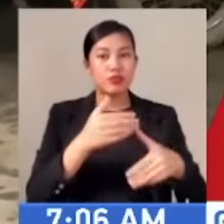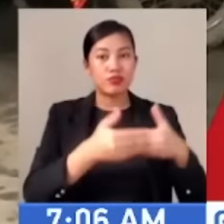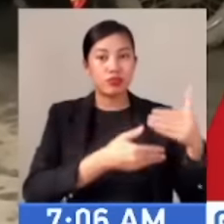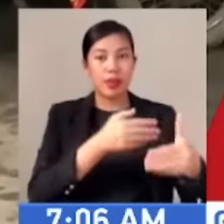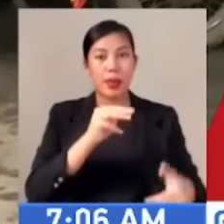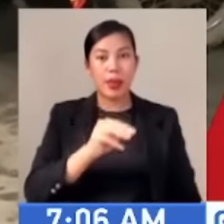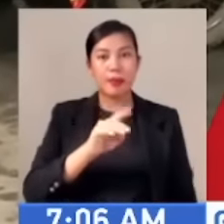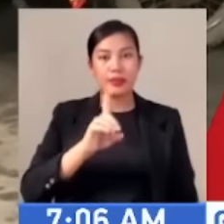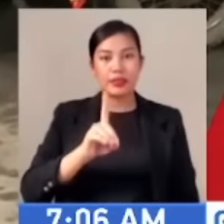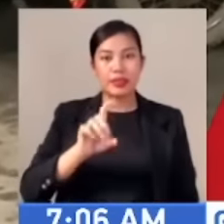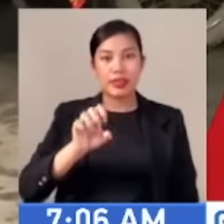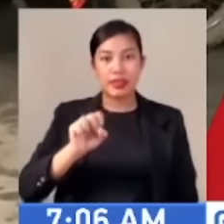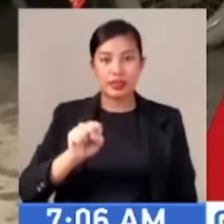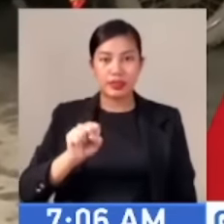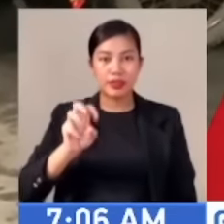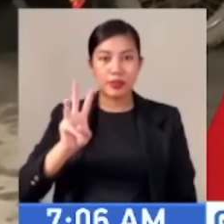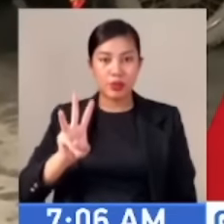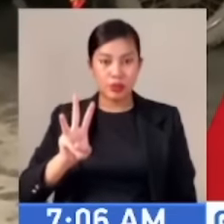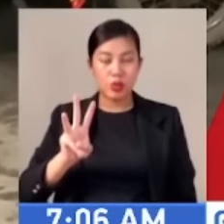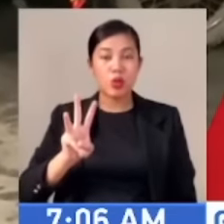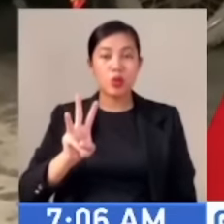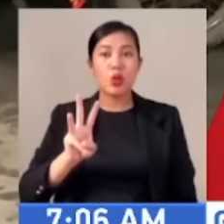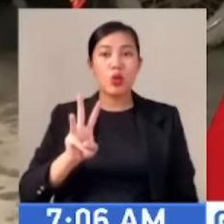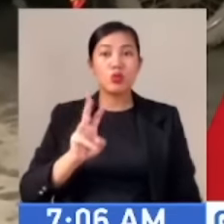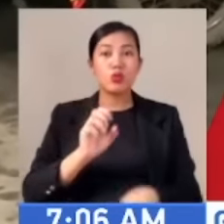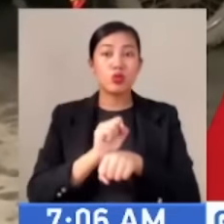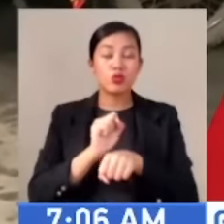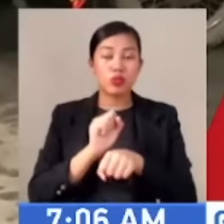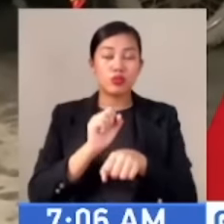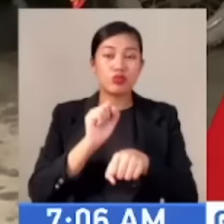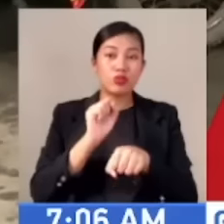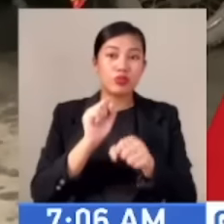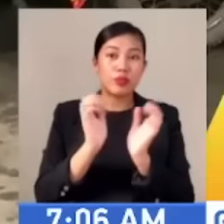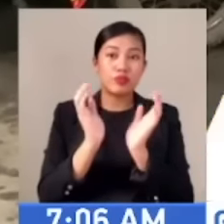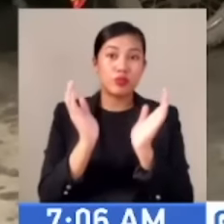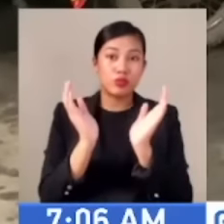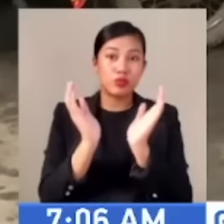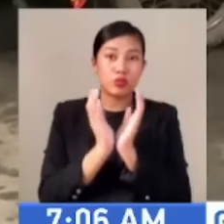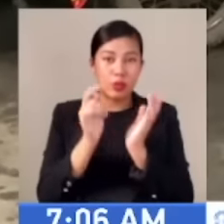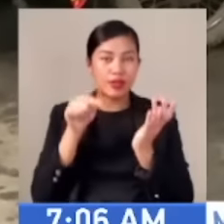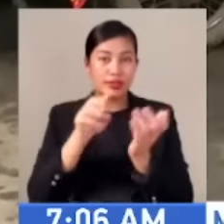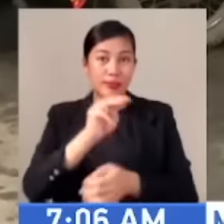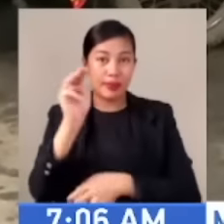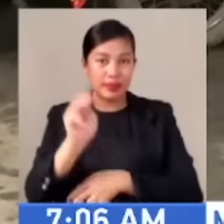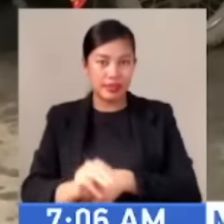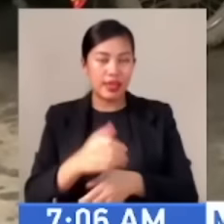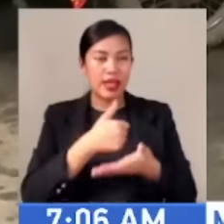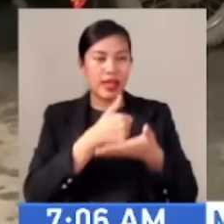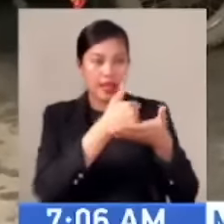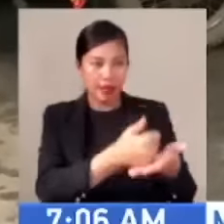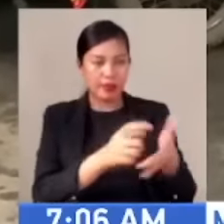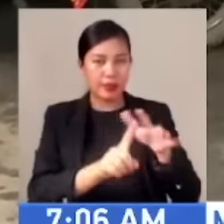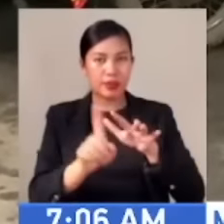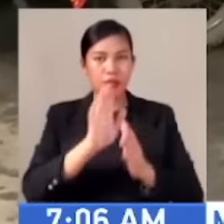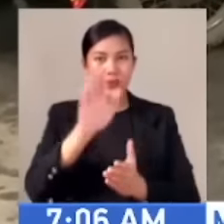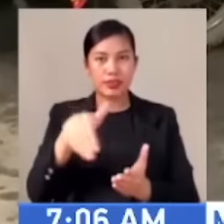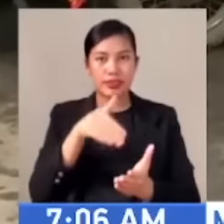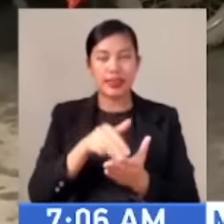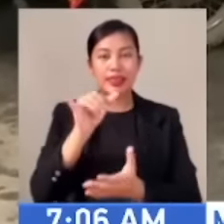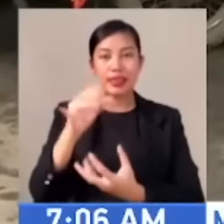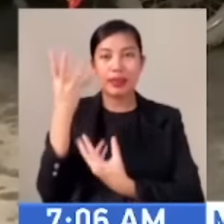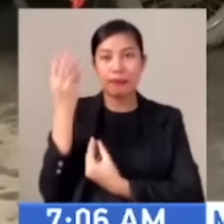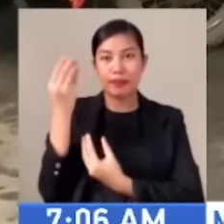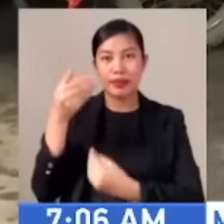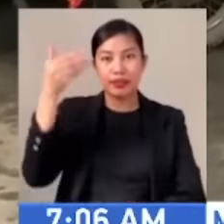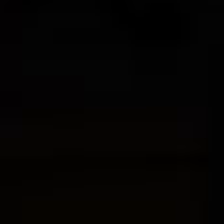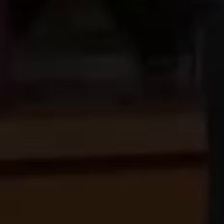Department of Social Welfare ang evacuation center. Yan ang latest mula rito sa Tondo, Maynila. Ako si Corrine Katibayan, buong puso para